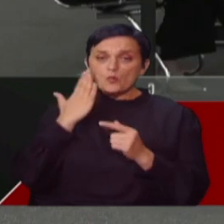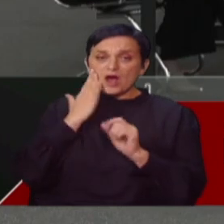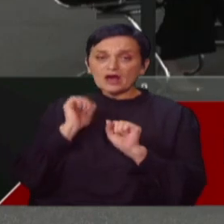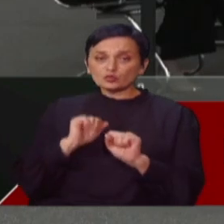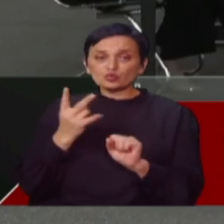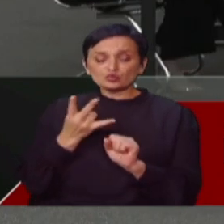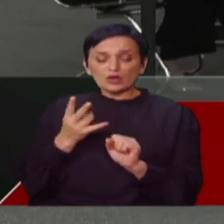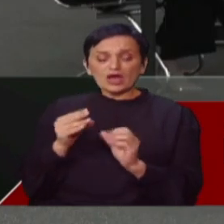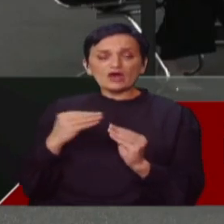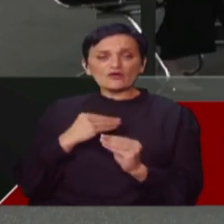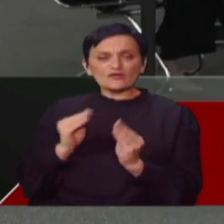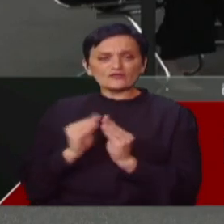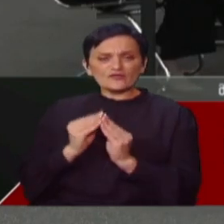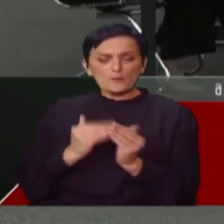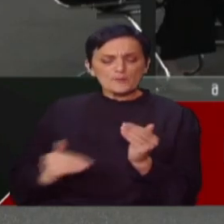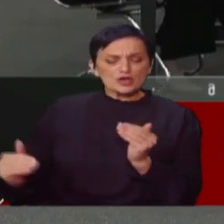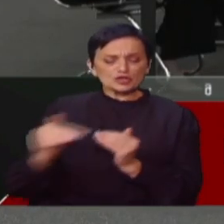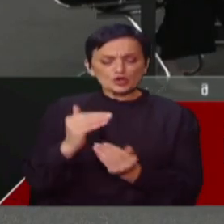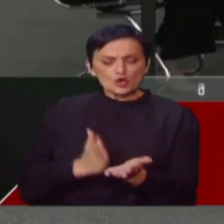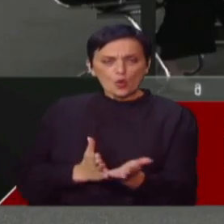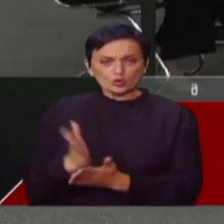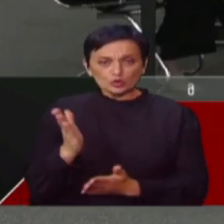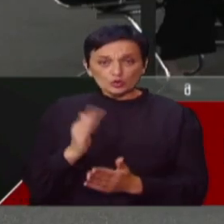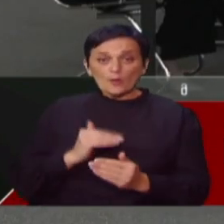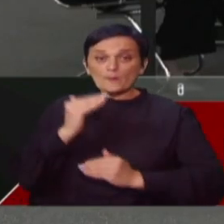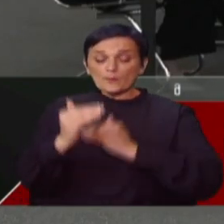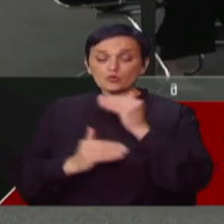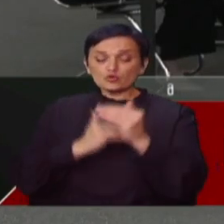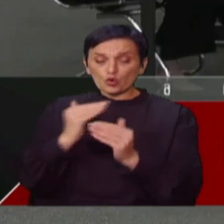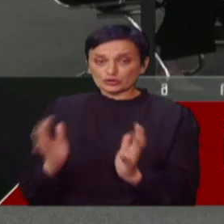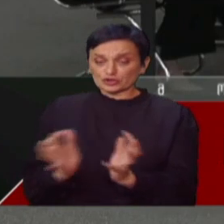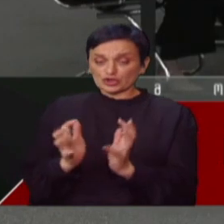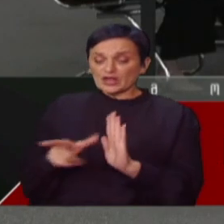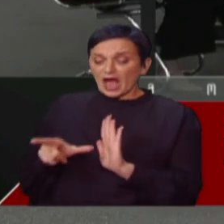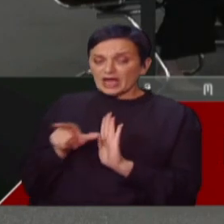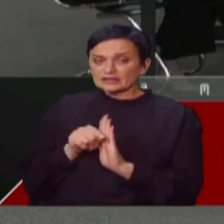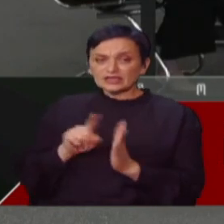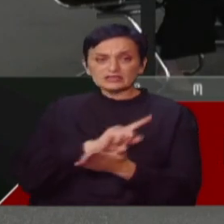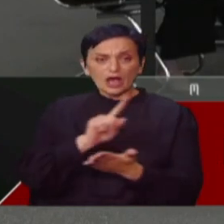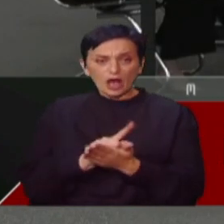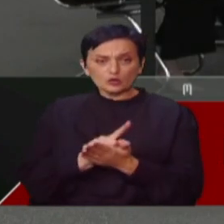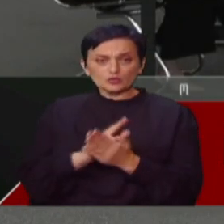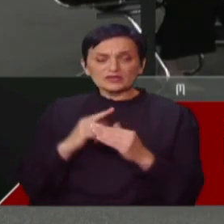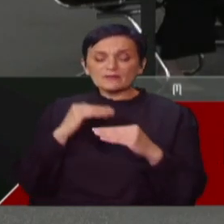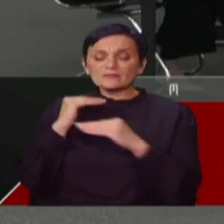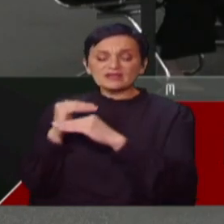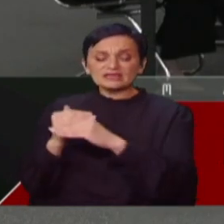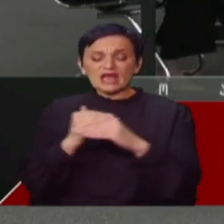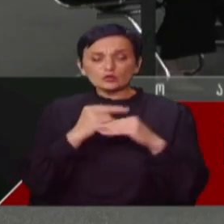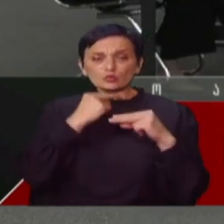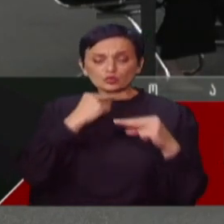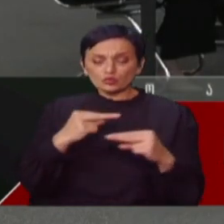უნდა დარჩეს პრიორიტეტულ მიმართულებად. თუმცა პროგრესის შენარჩუნებასთან ერთად აუცილებელია თანადაბარი ყურადღების